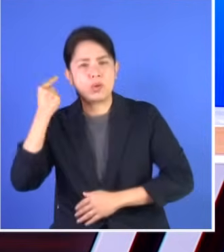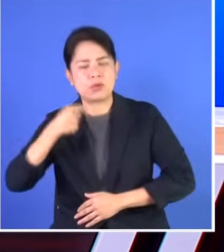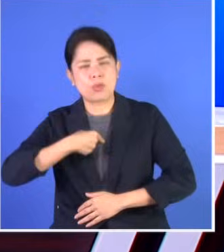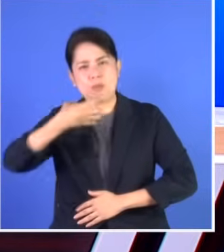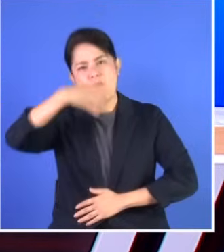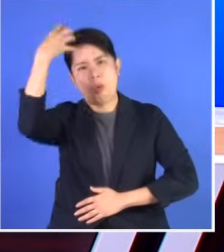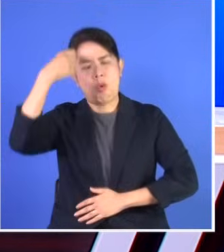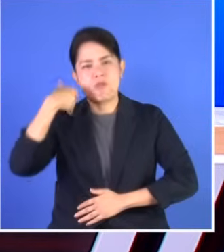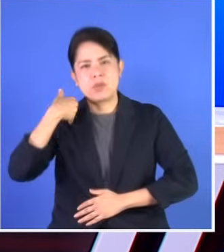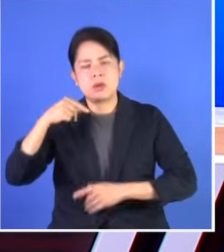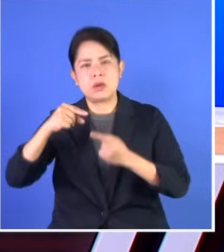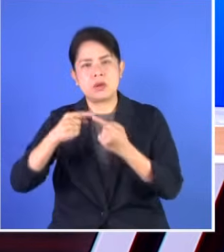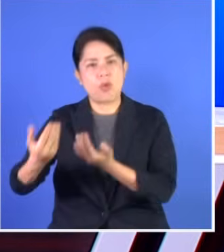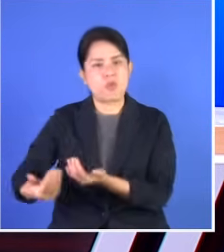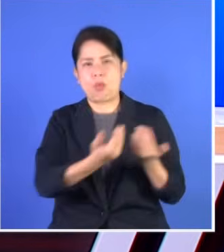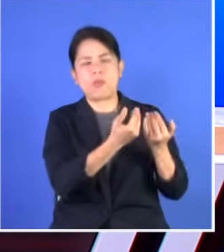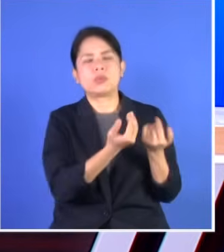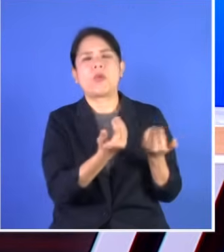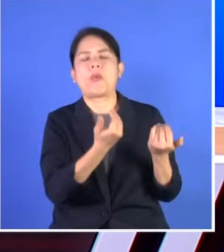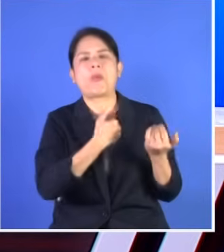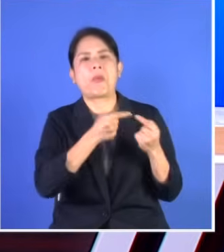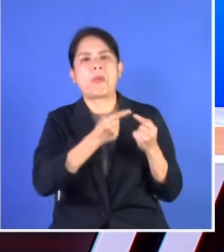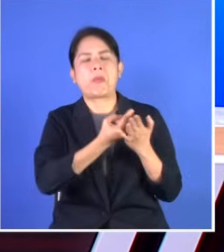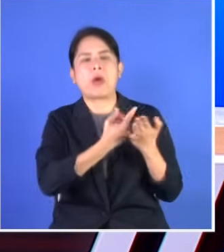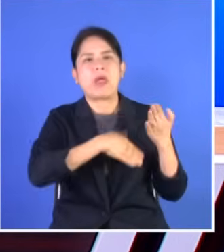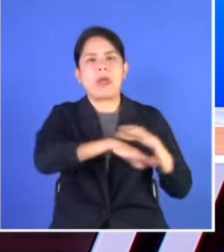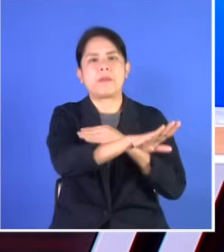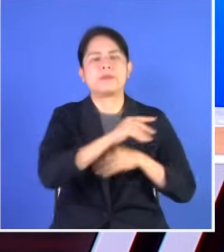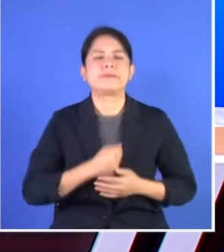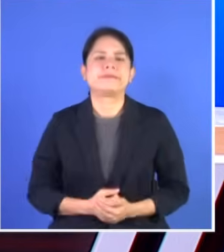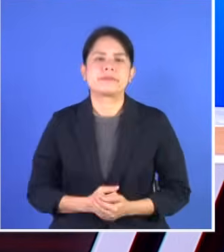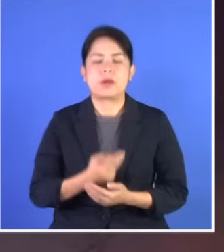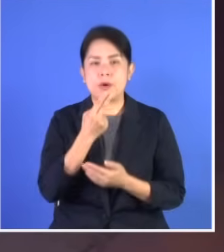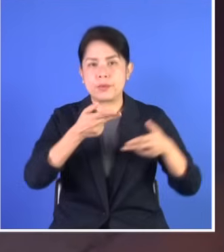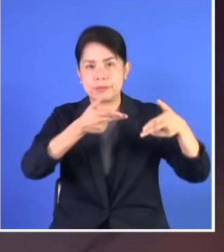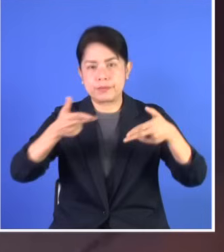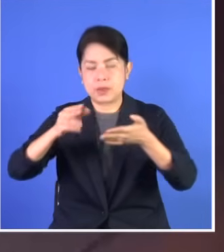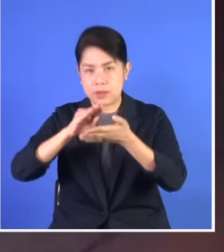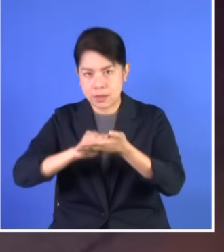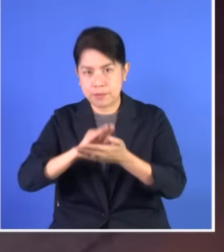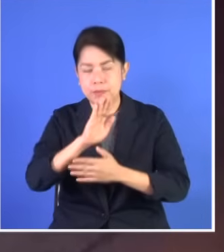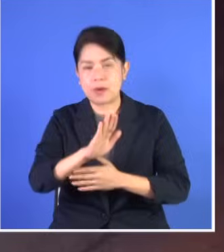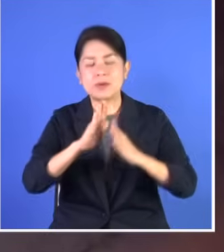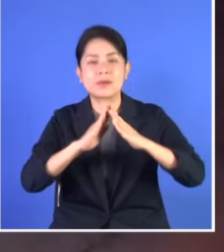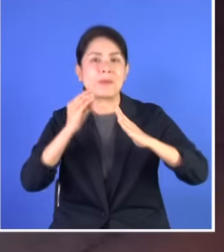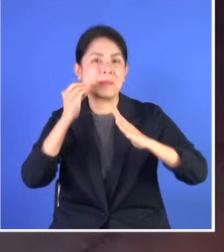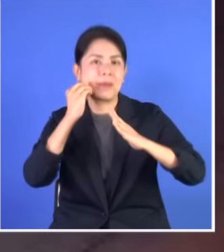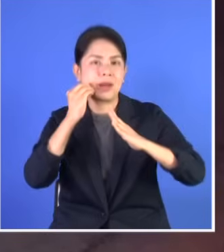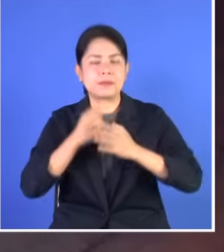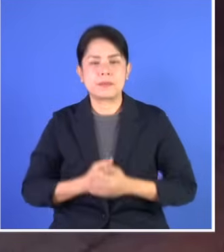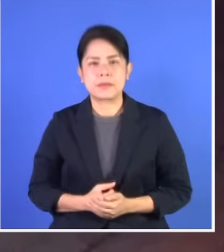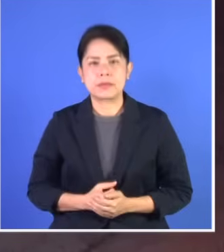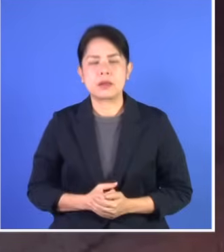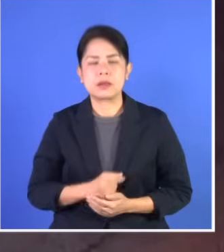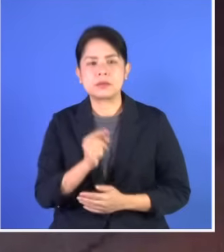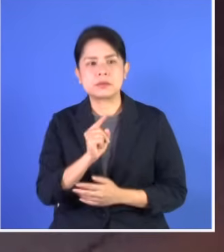ยไปแจ้งความไว้อยากจะเจอหน้าลูกหน้าเมียว่าอย่างนั้นนะครับนี่เป็นภาพจากกล้องวงจรปิดนะบริเวณหน้าบ้านก็จับภาพได้ขณ